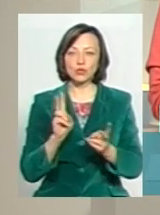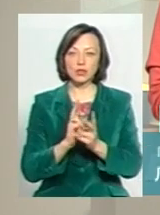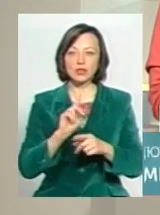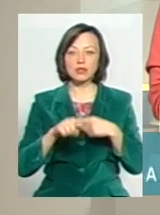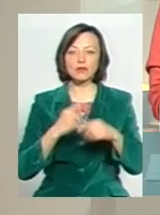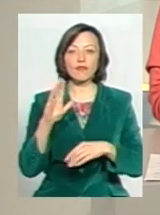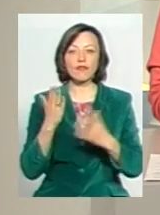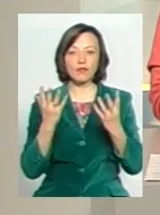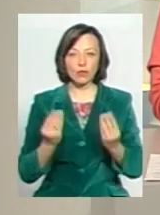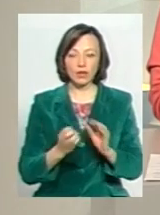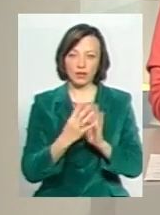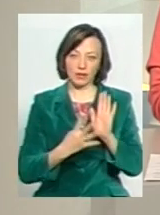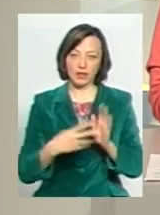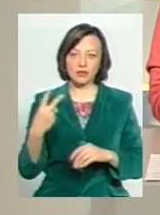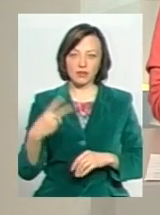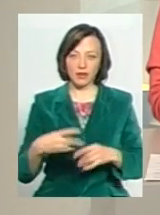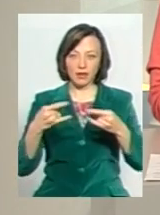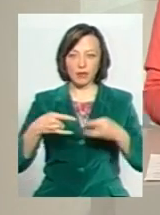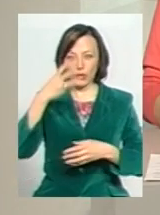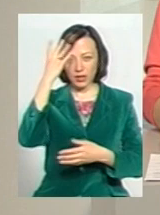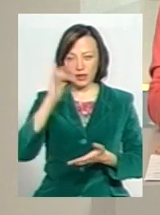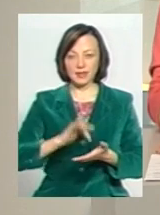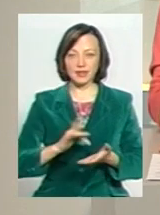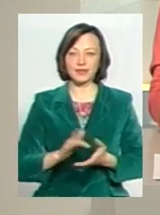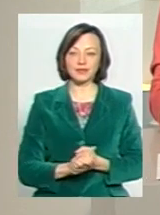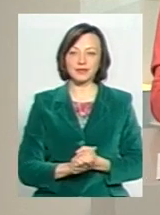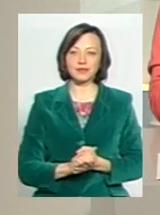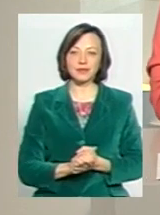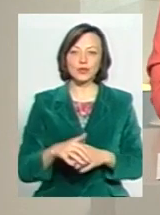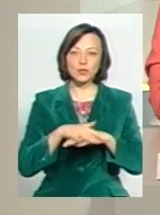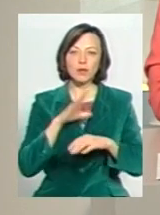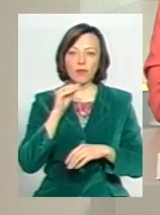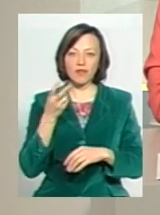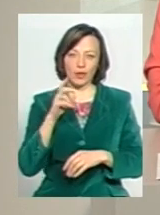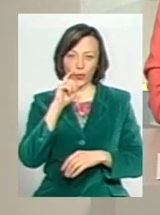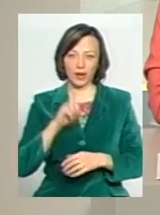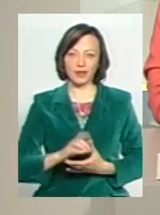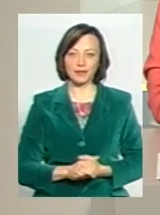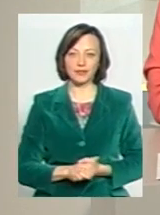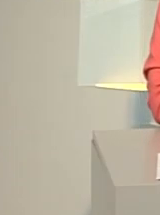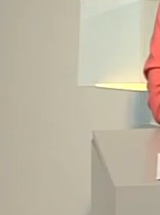Зустрінемося у вівторок о 19:20 на каналі «Поділля Центр», Суспільне мовлення України.